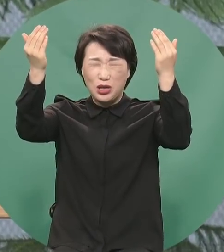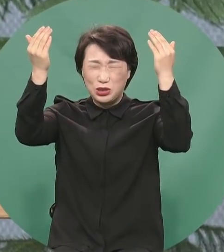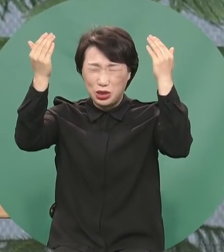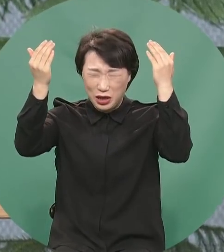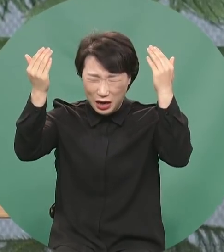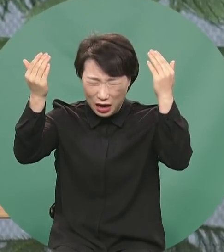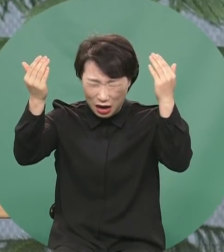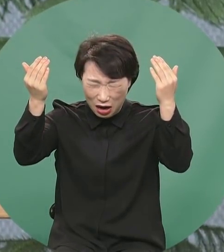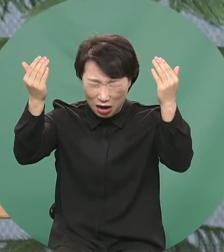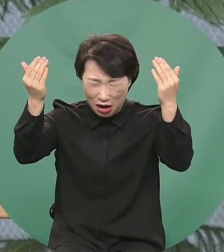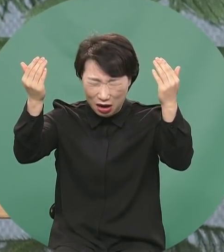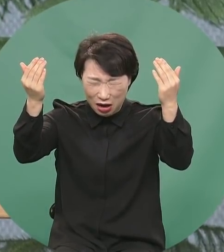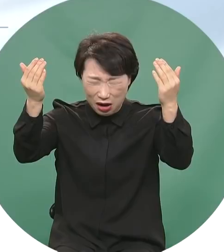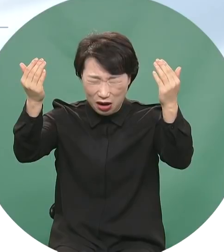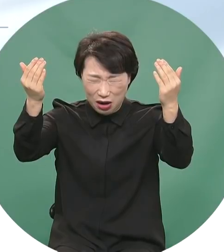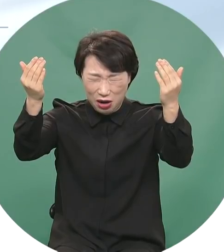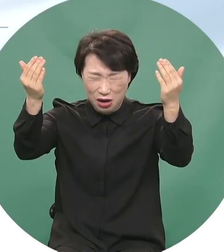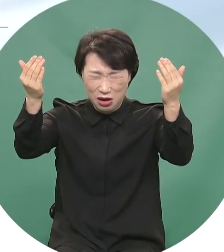주여,